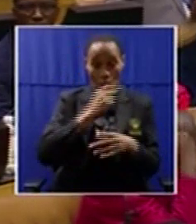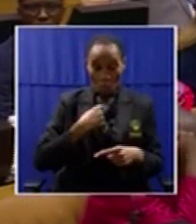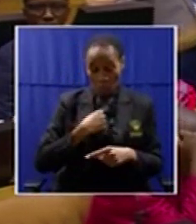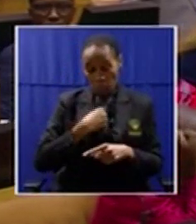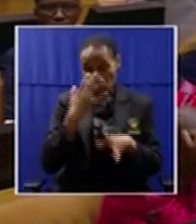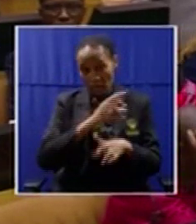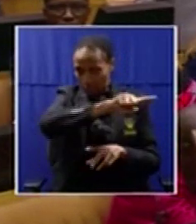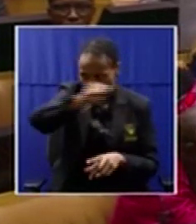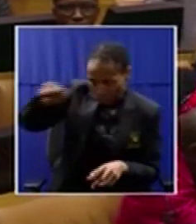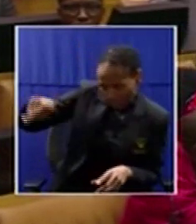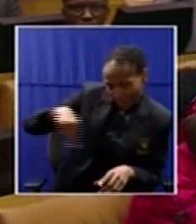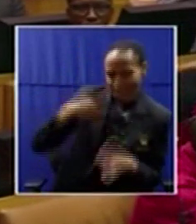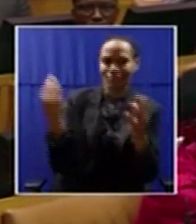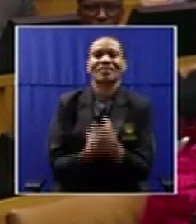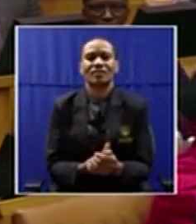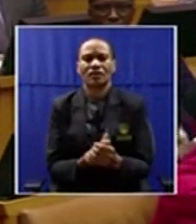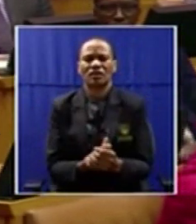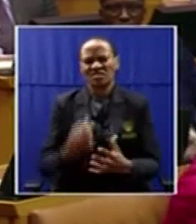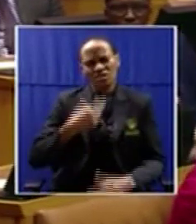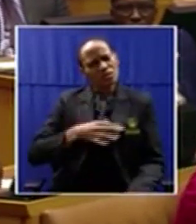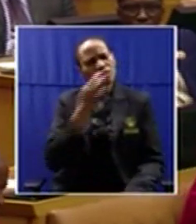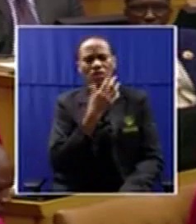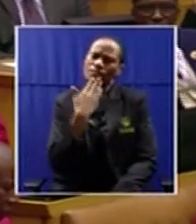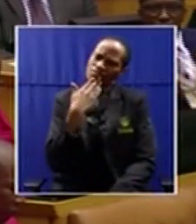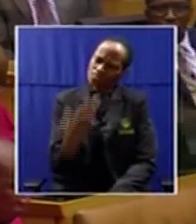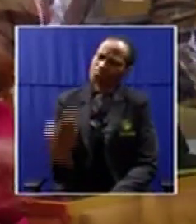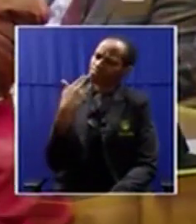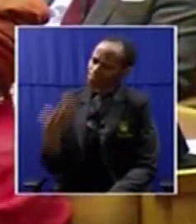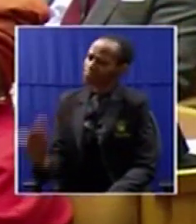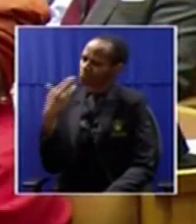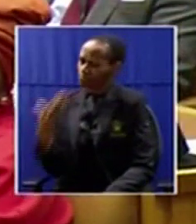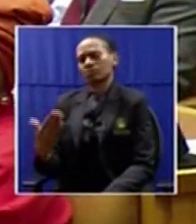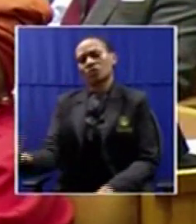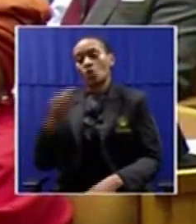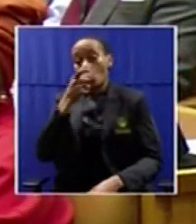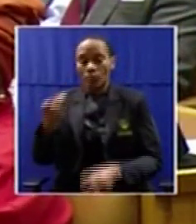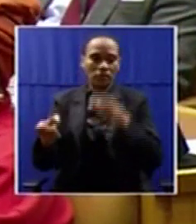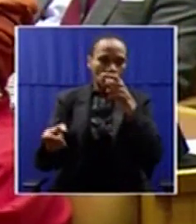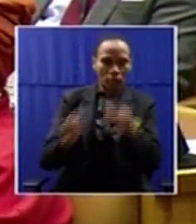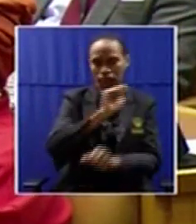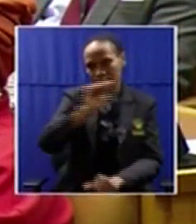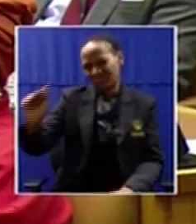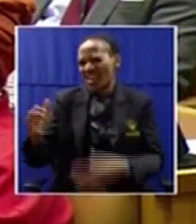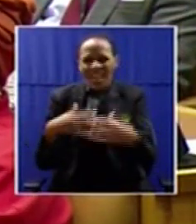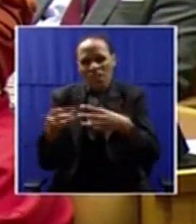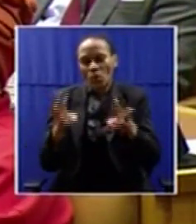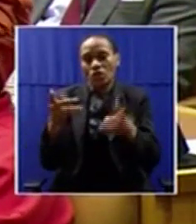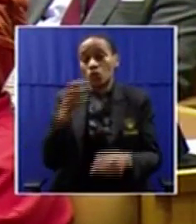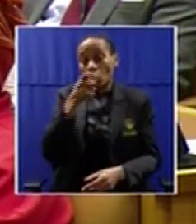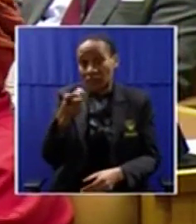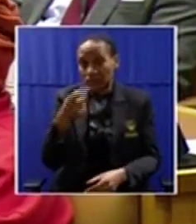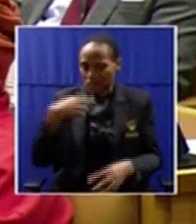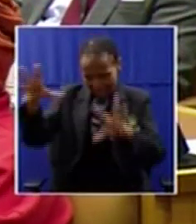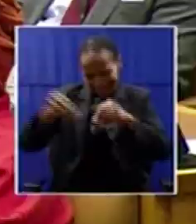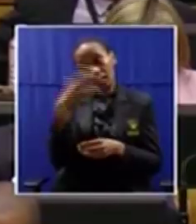I do thank you dearly for the inputs that you made, however you made them. Hier en daar het hy inligting verskaf